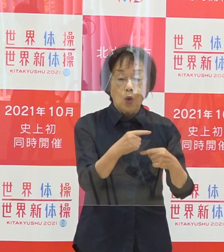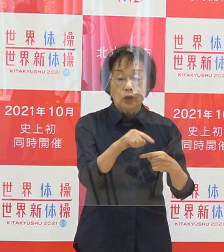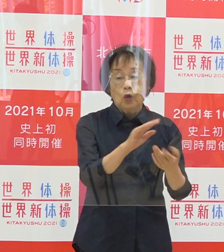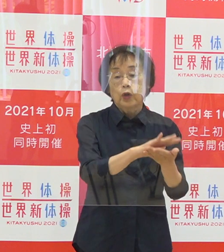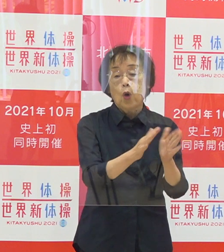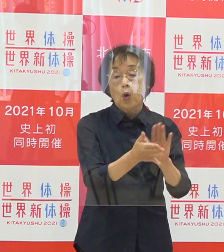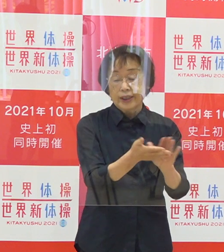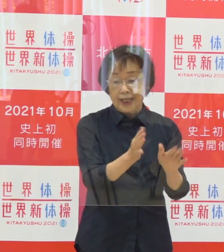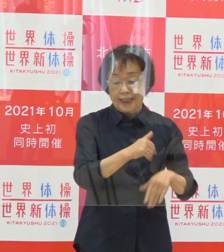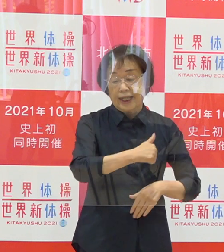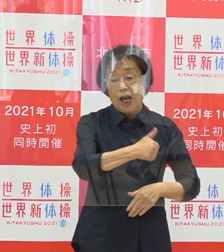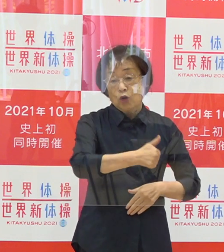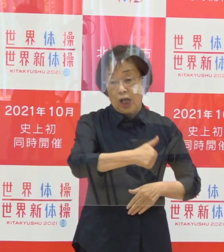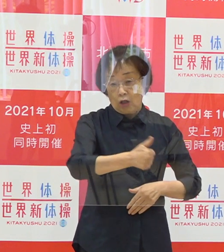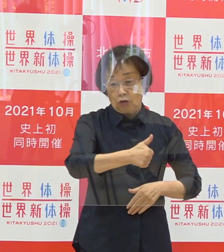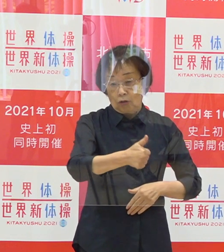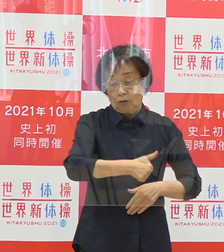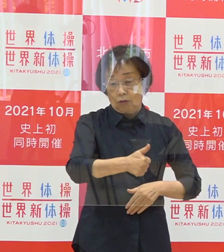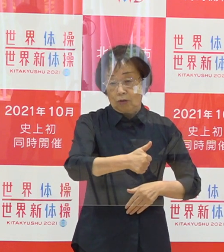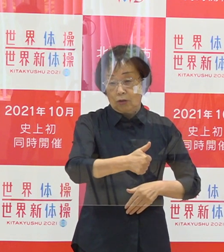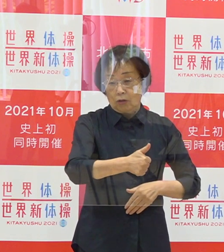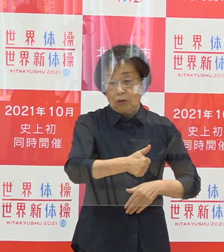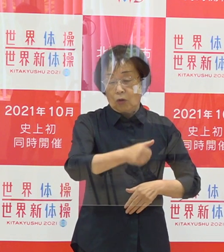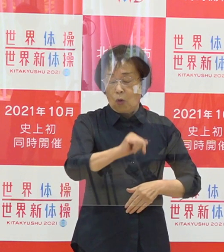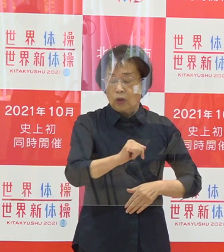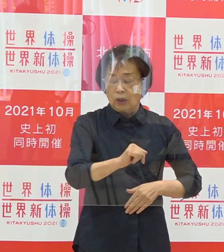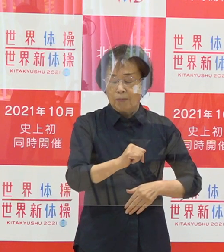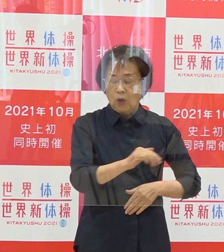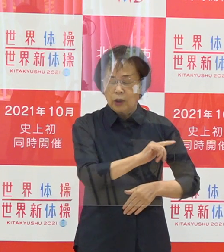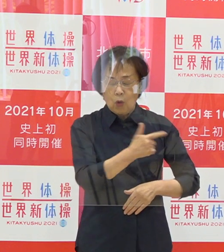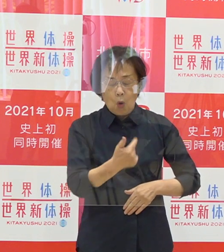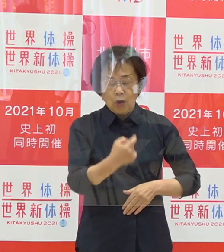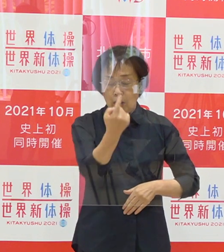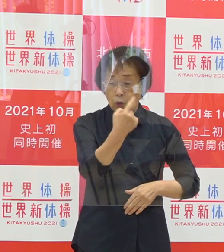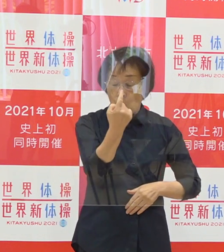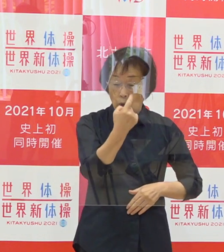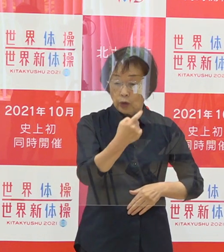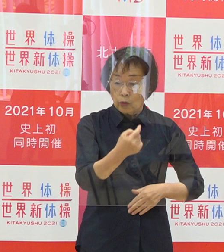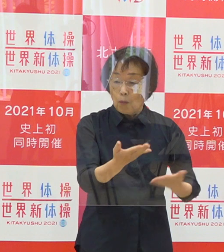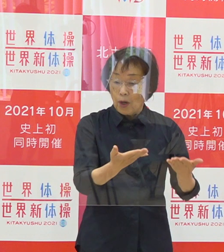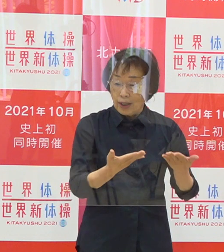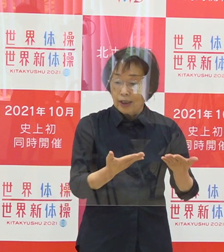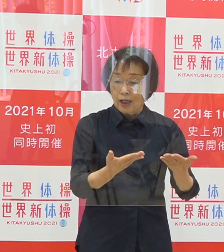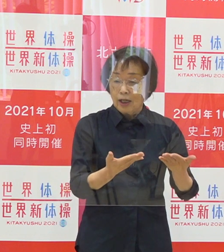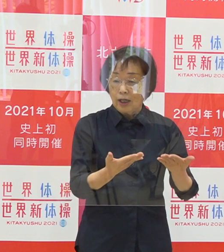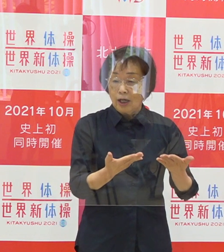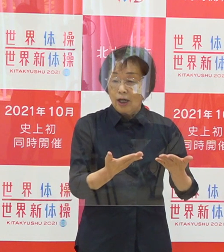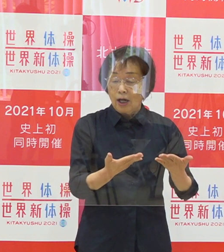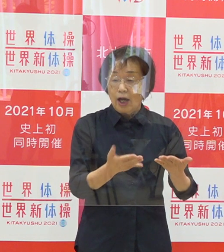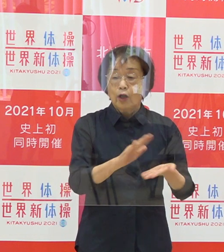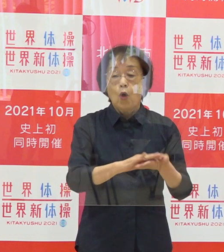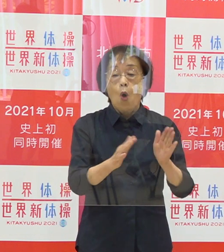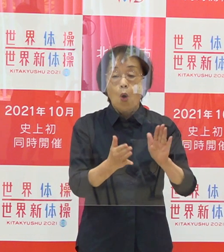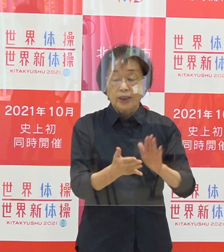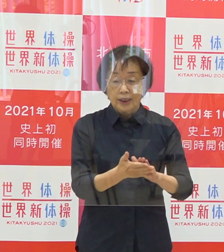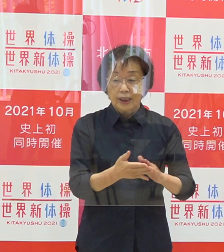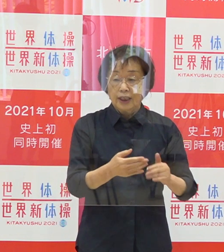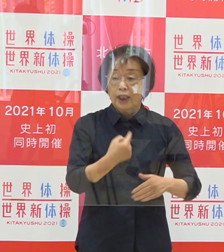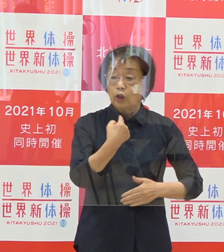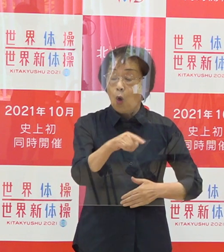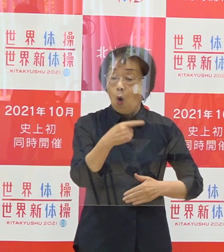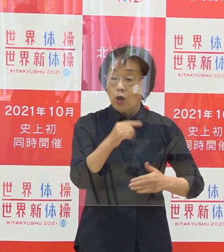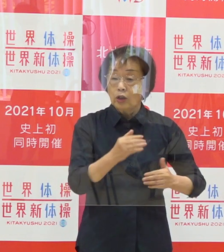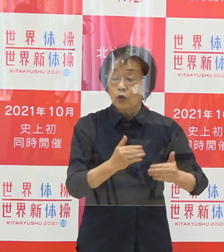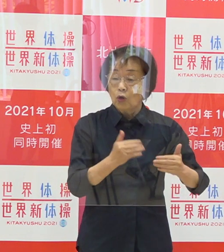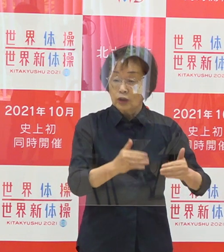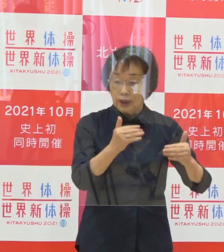し、私立幼稚園の経営者もですね、幼児教育の推進向上のために一生懸命